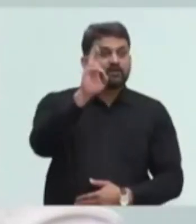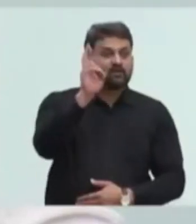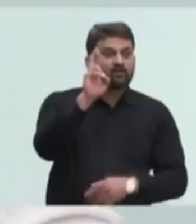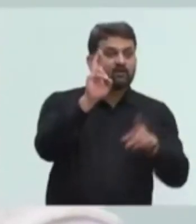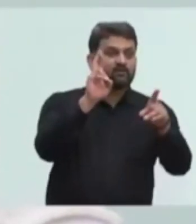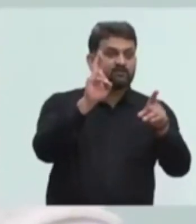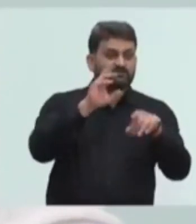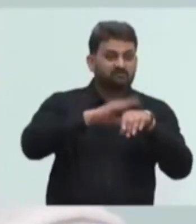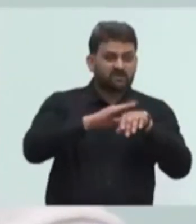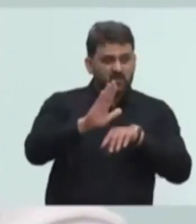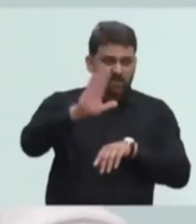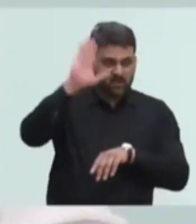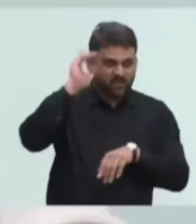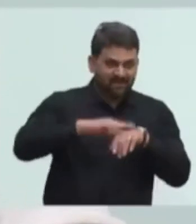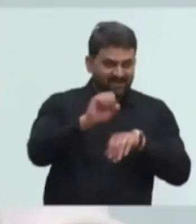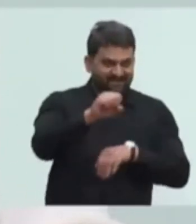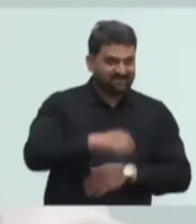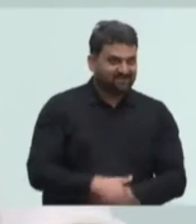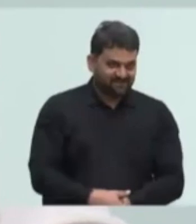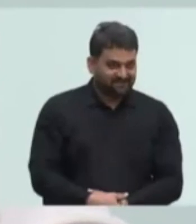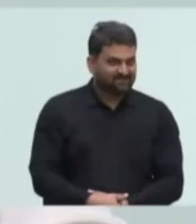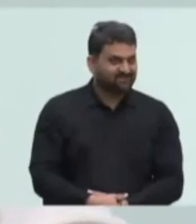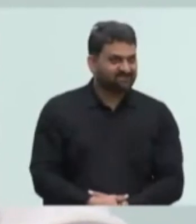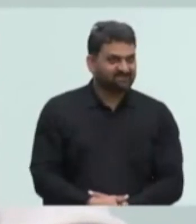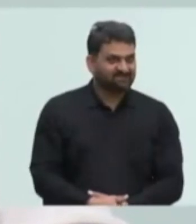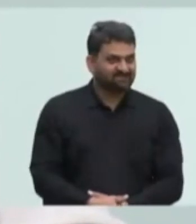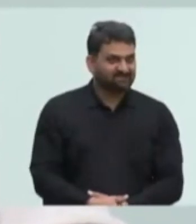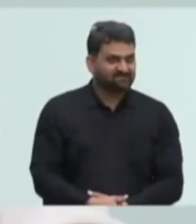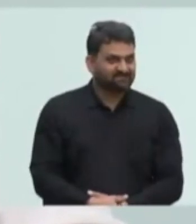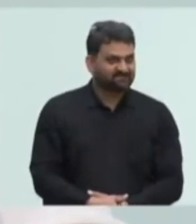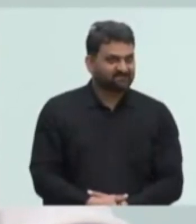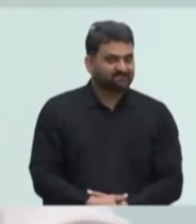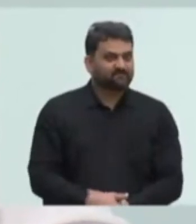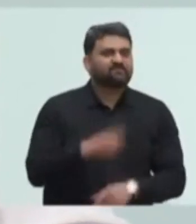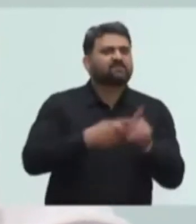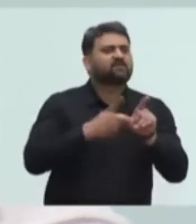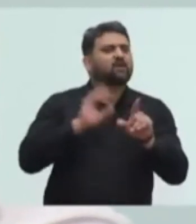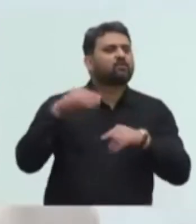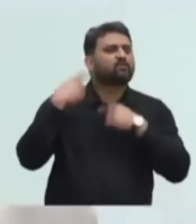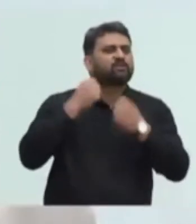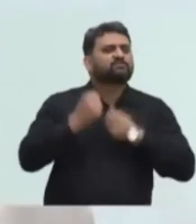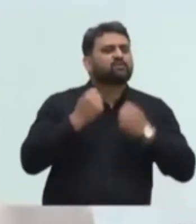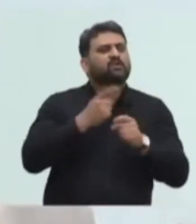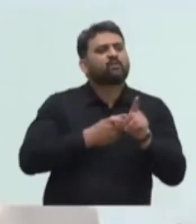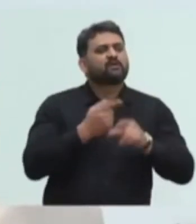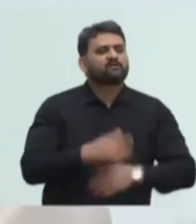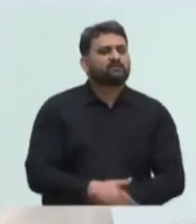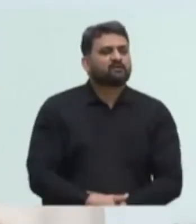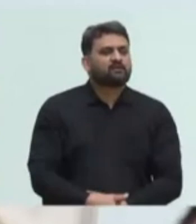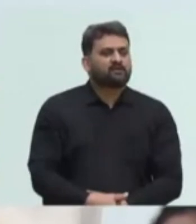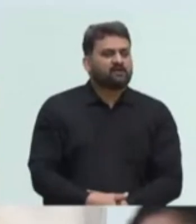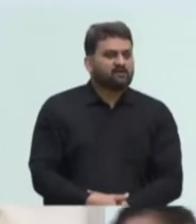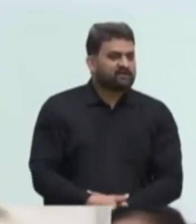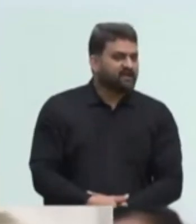को रोजगार तो सीनियर मोस्ट है इस दुनिया में अजय को का किरदार हो गए हो जी खेलते खेलते